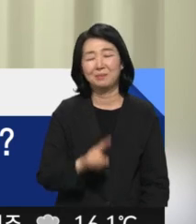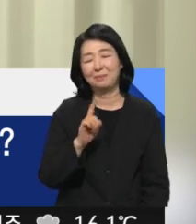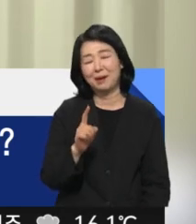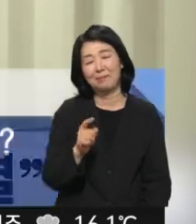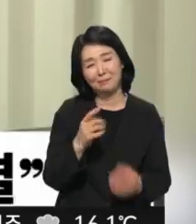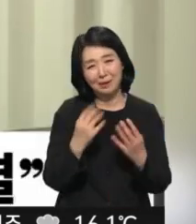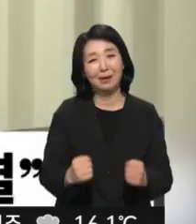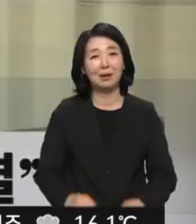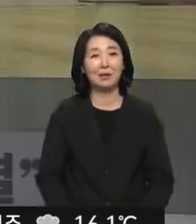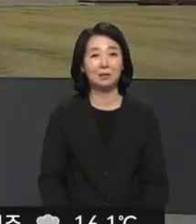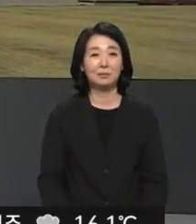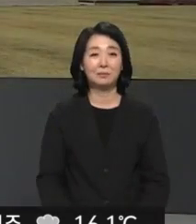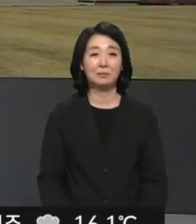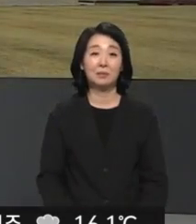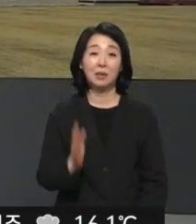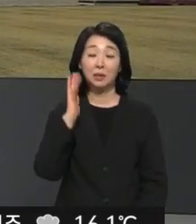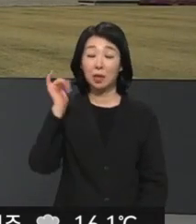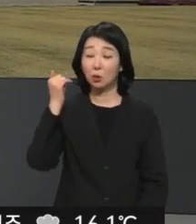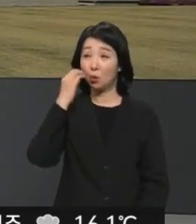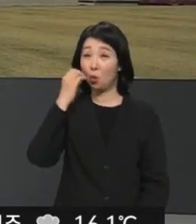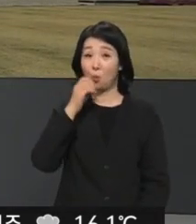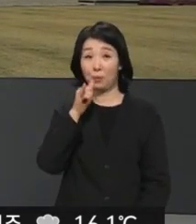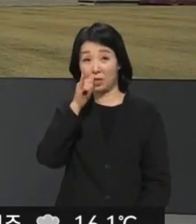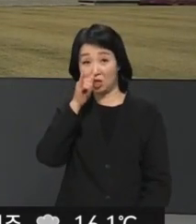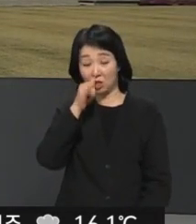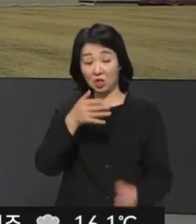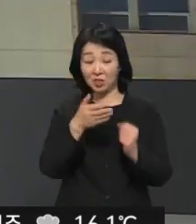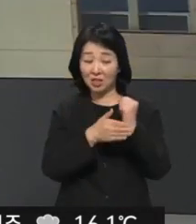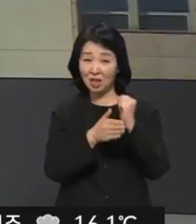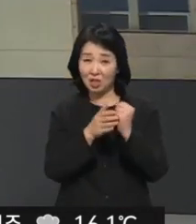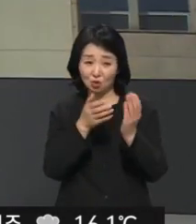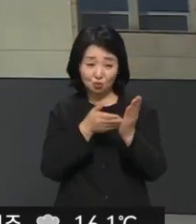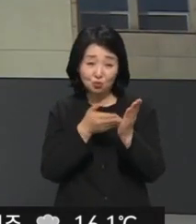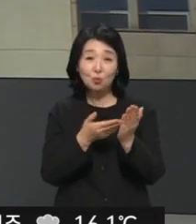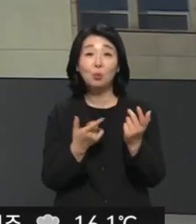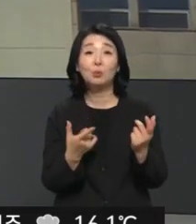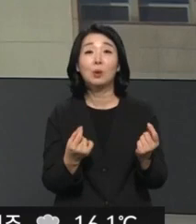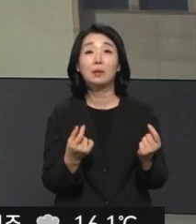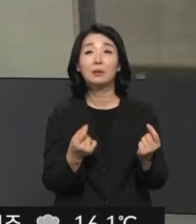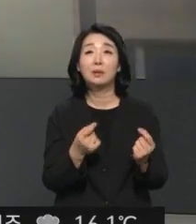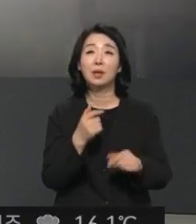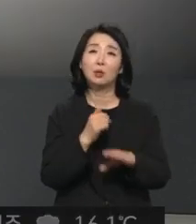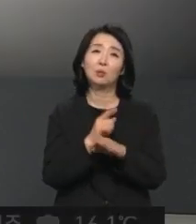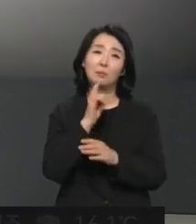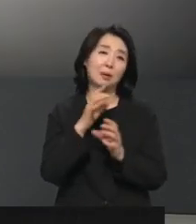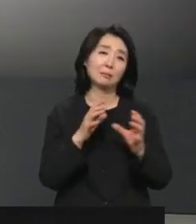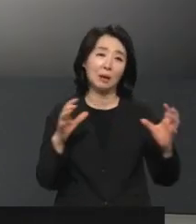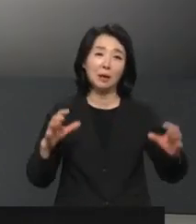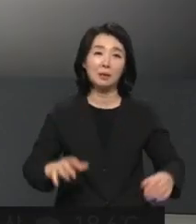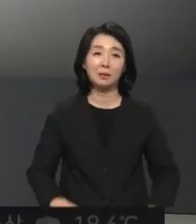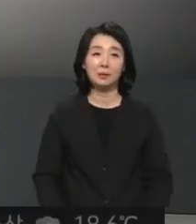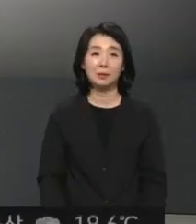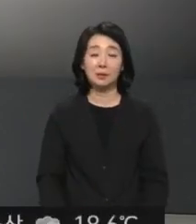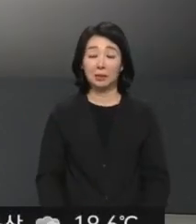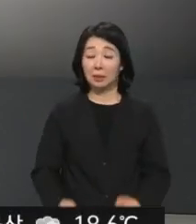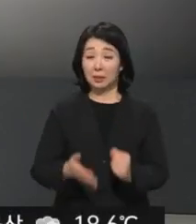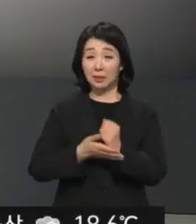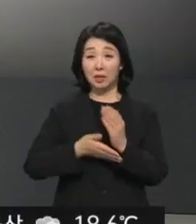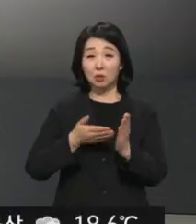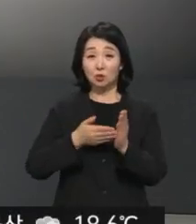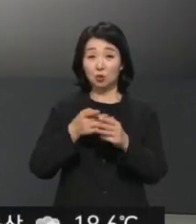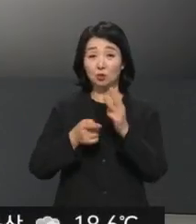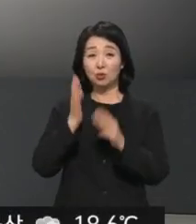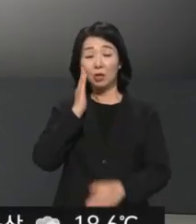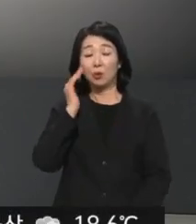해요. 대통령실 홈페이지에 올라오는 사진 뉴스도 이런 논란을 더 키우는 중입니다. 이 사진 뉴스, 윤